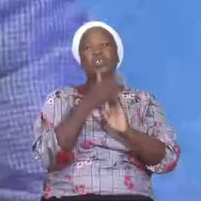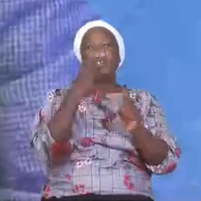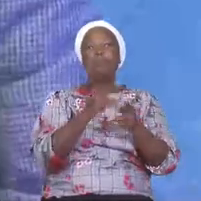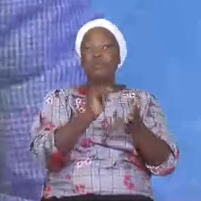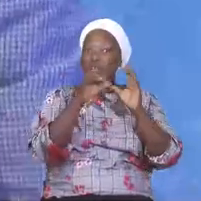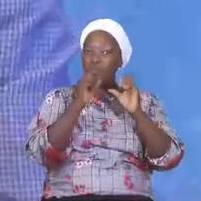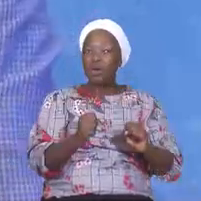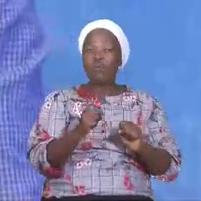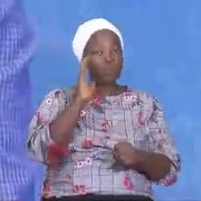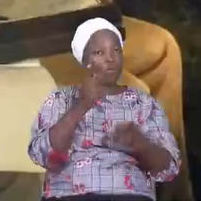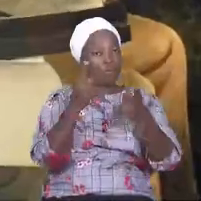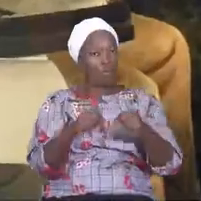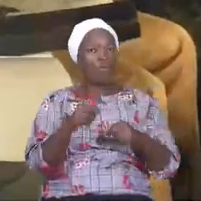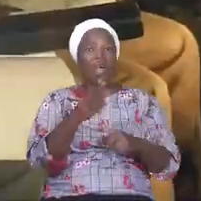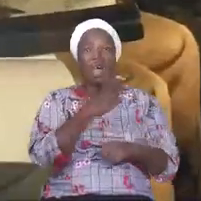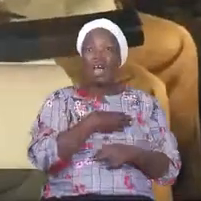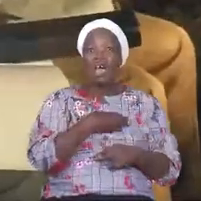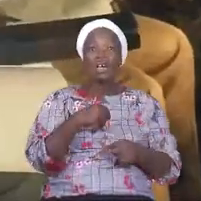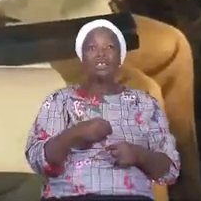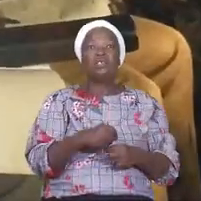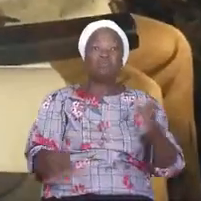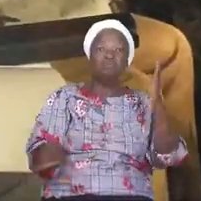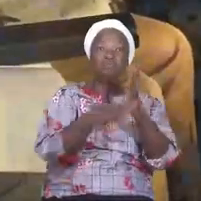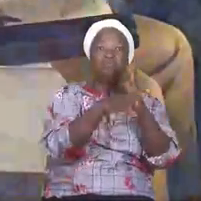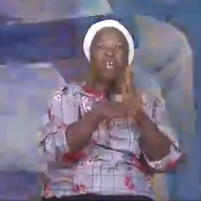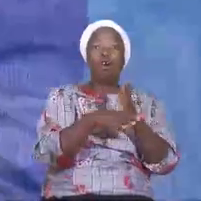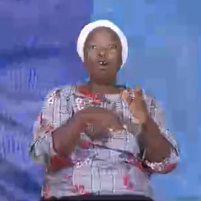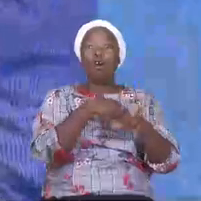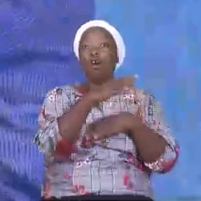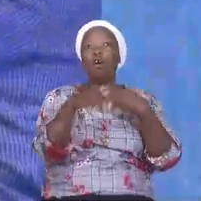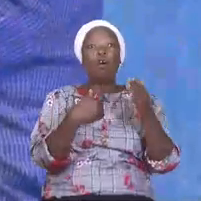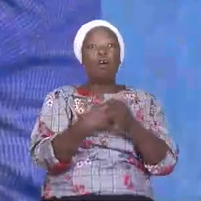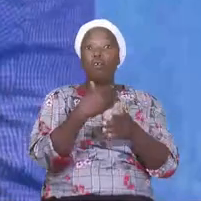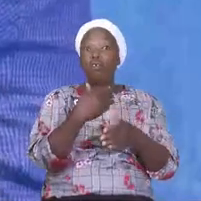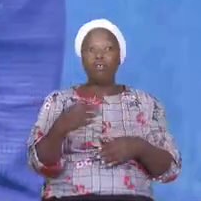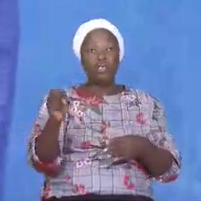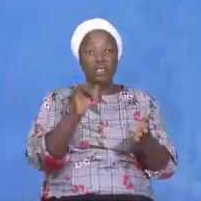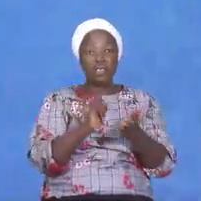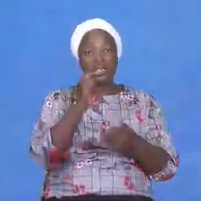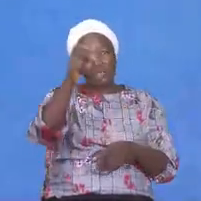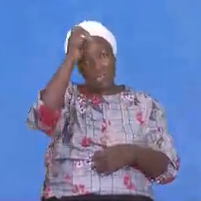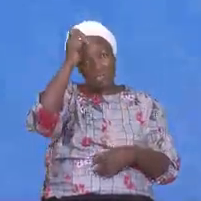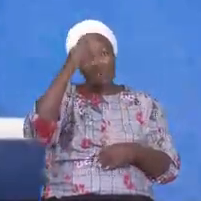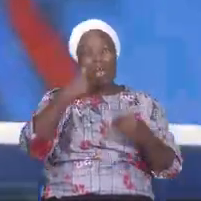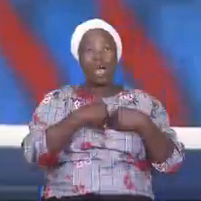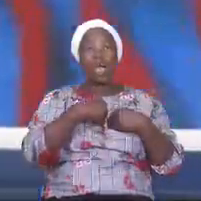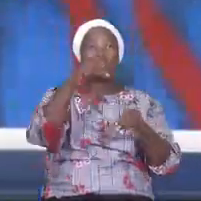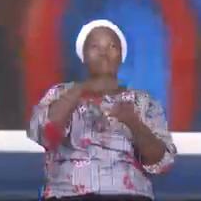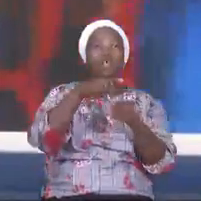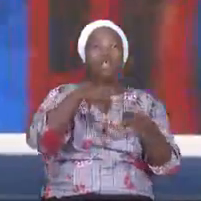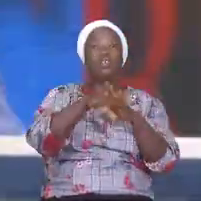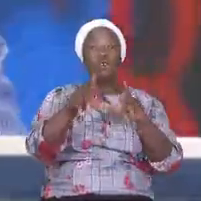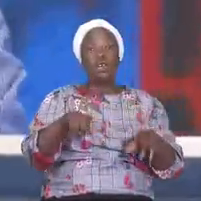soir, il y aura la puissance dans votre vie. Cette puissance viendra et chassera